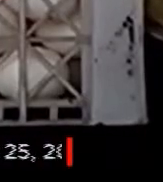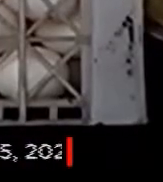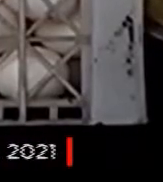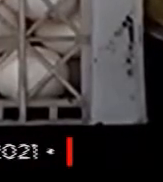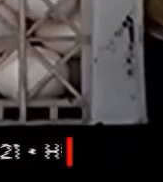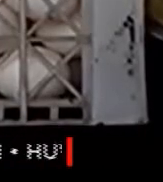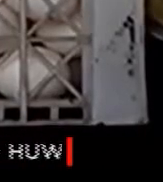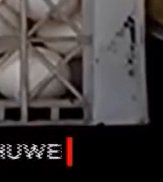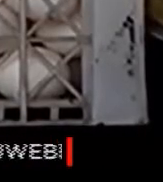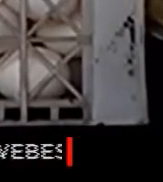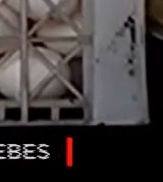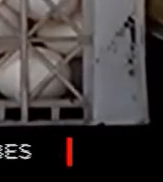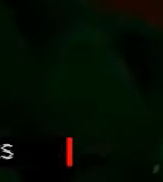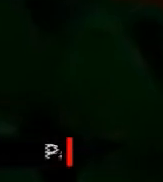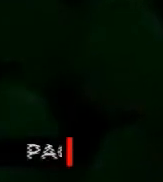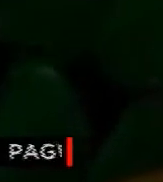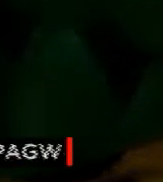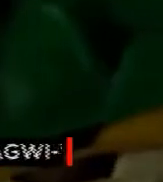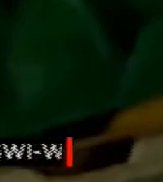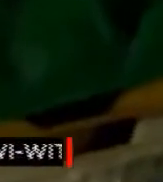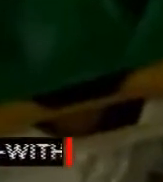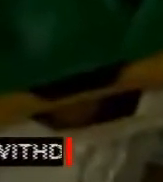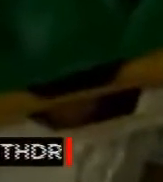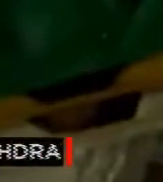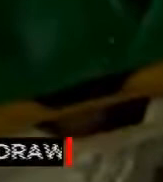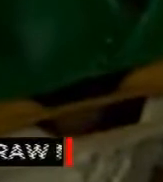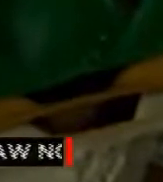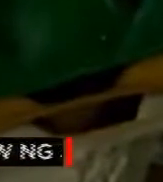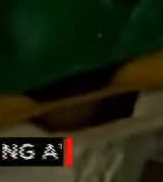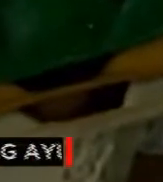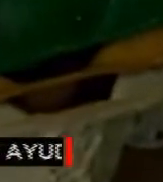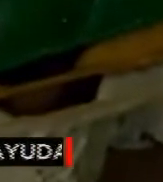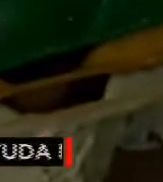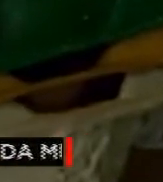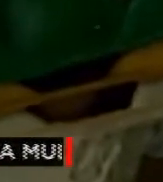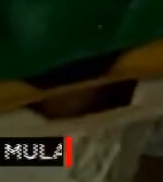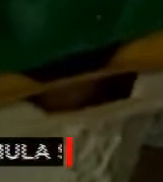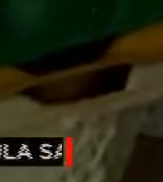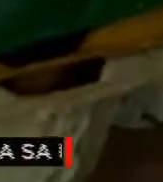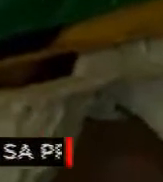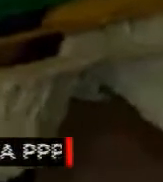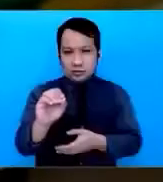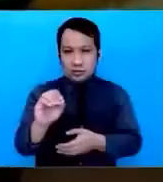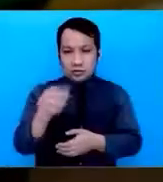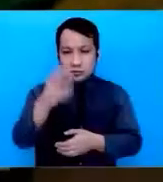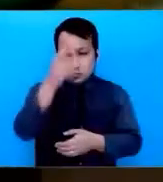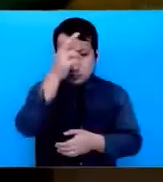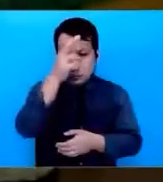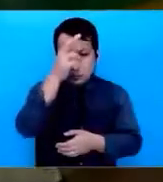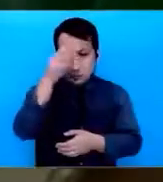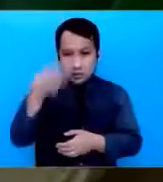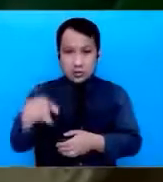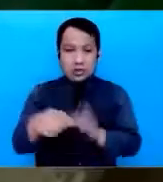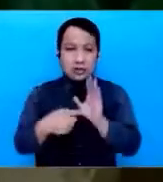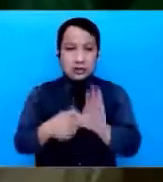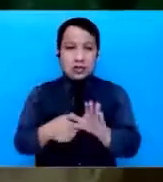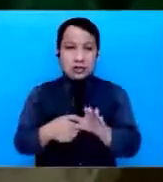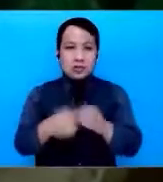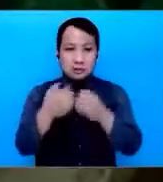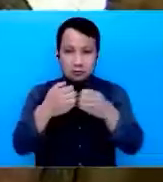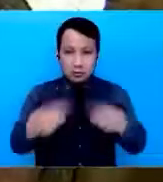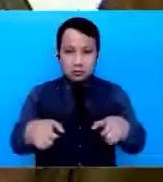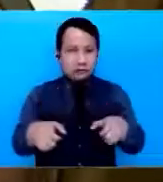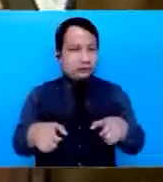medium-sized egg na may 30 piraso, mas mahal na nga sa isang kilo ng manok. Kaya ilan nating kapatid na sa itlog kumakapit,